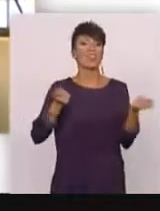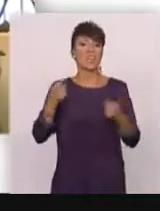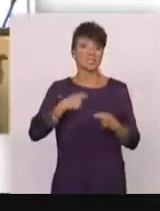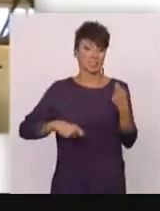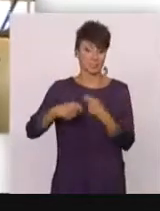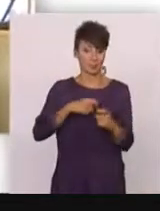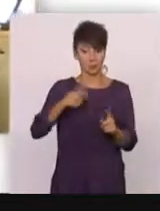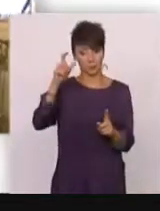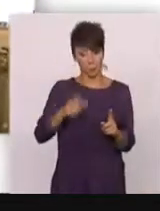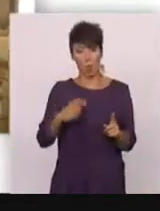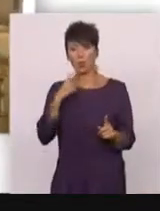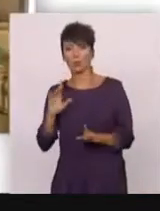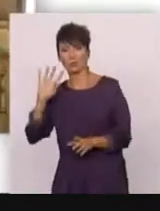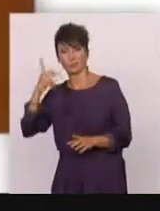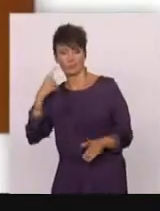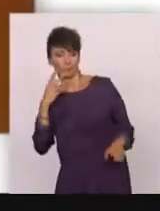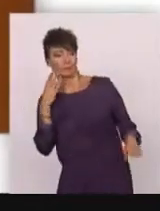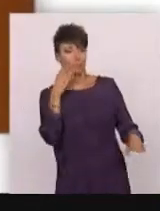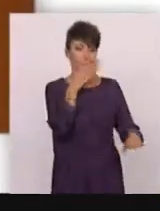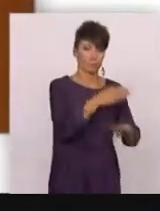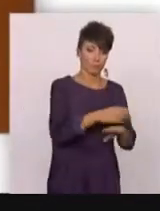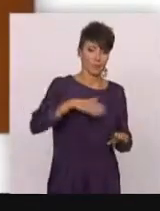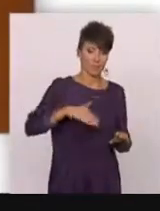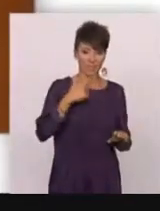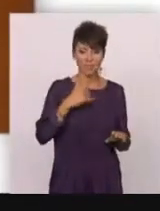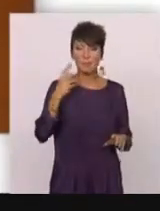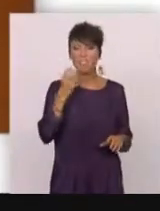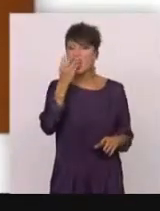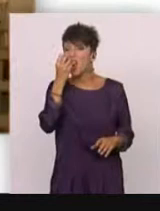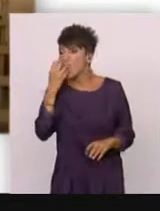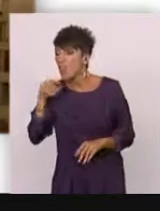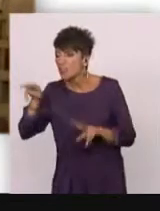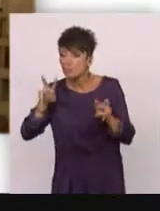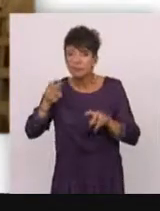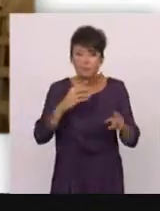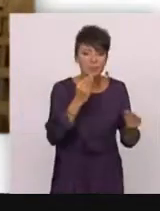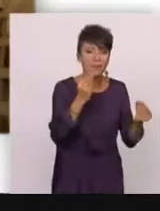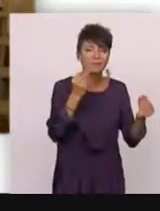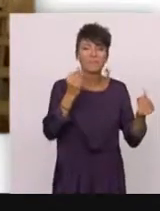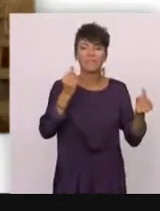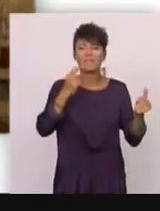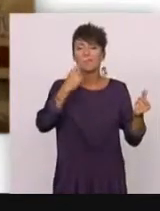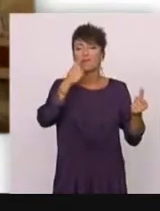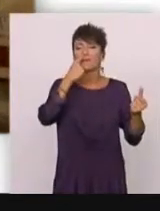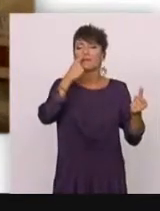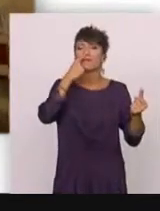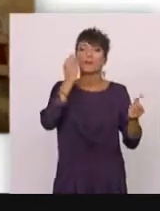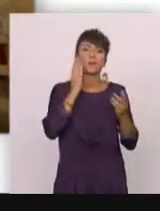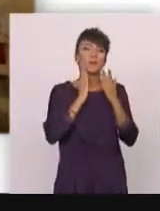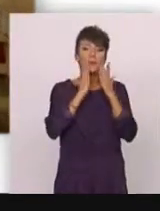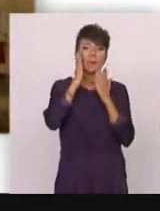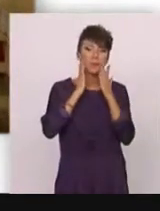Παιδιαδίτης επένδυσε στον πλούτο της Κρήτης. Καλλιεργεί κριτικά βότανα και παράγει εθέρεα θεραπευτικά έλαια και